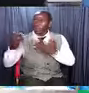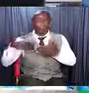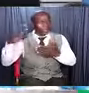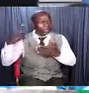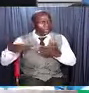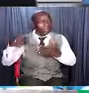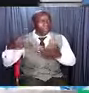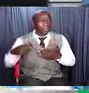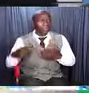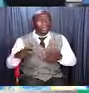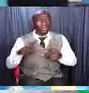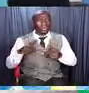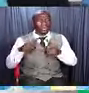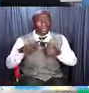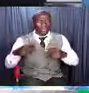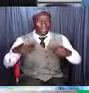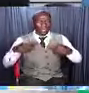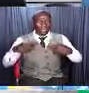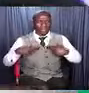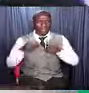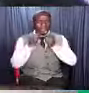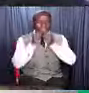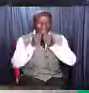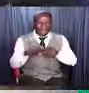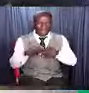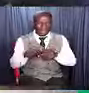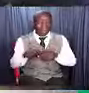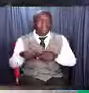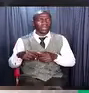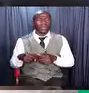Baraka ziko. Ahadi bado ingaliko ya uzima.